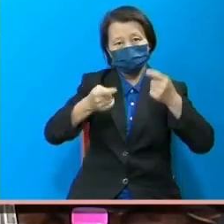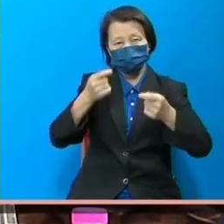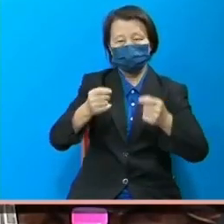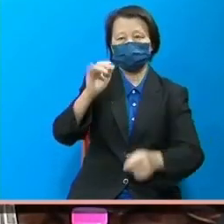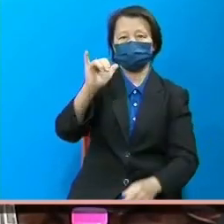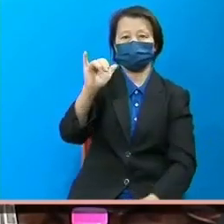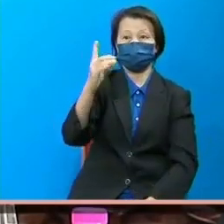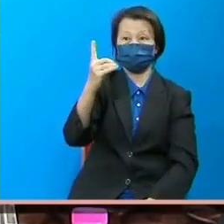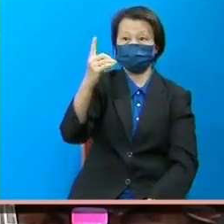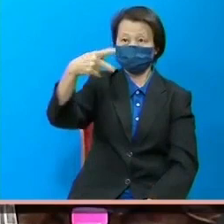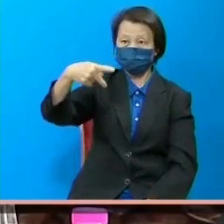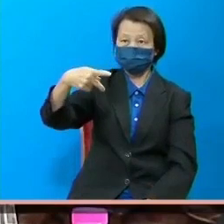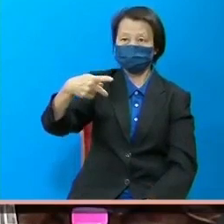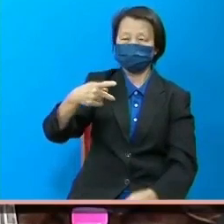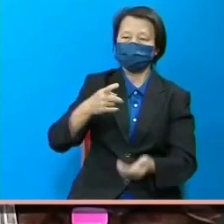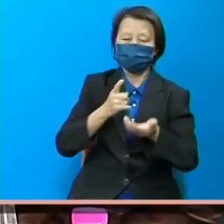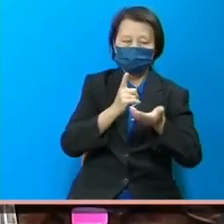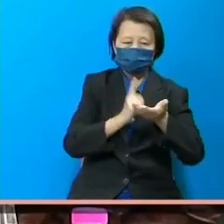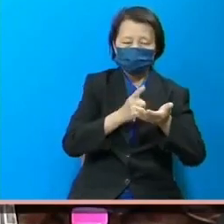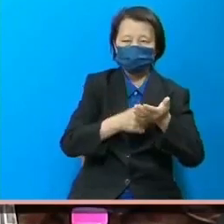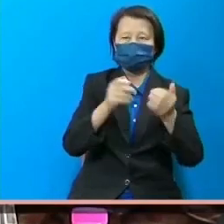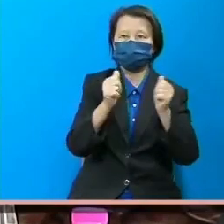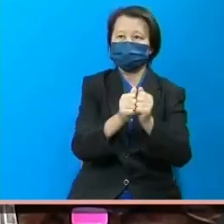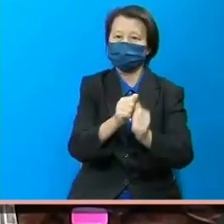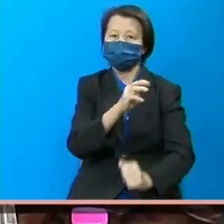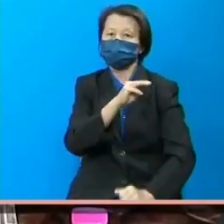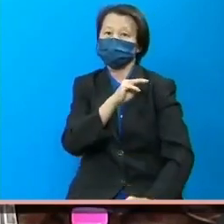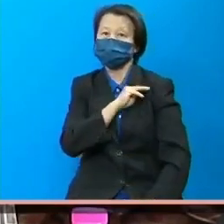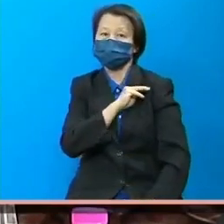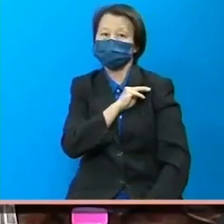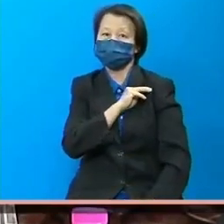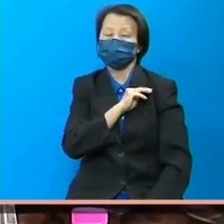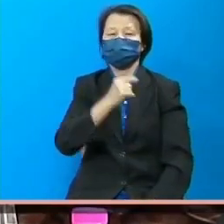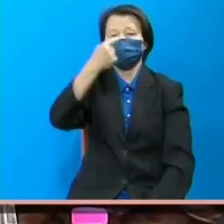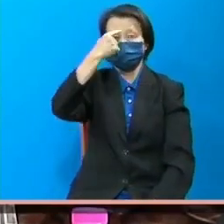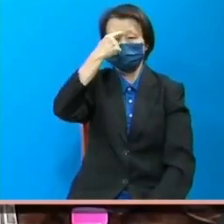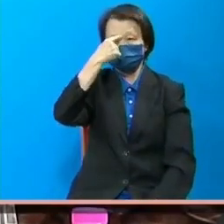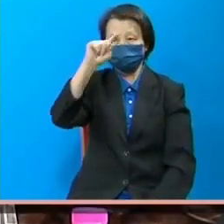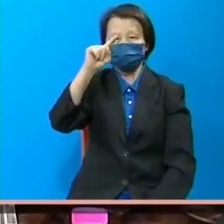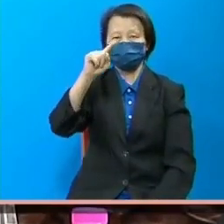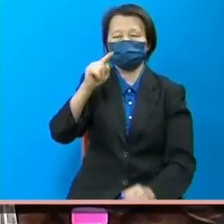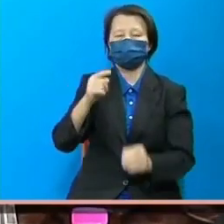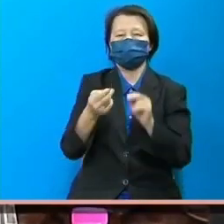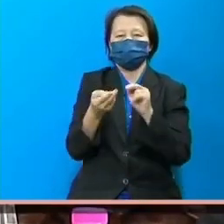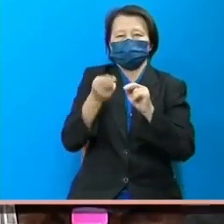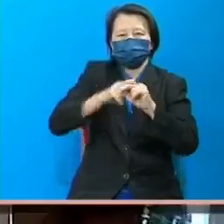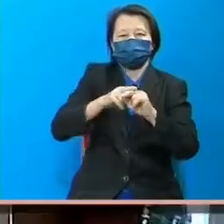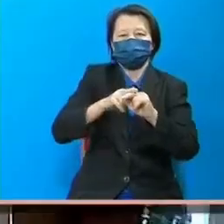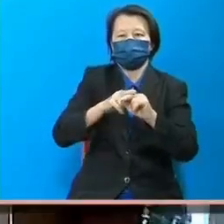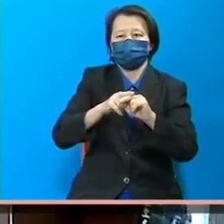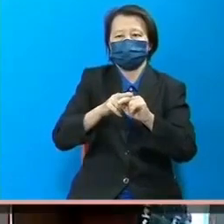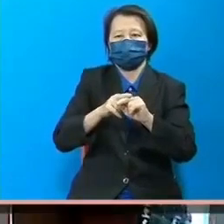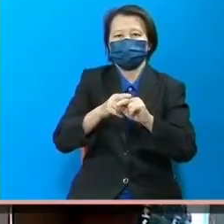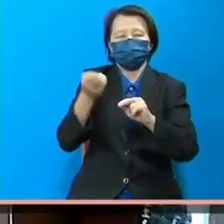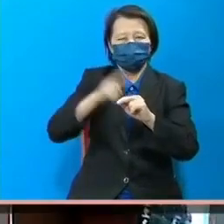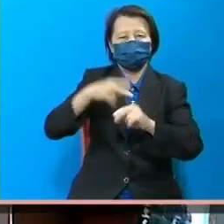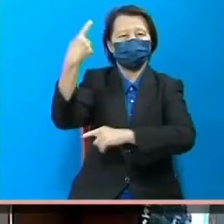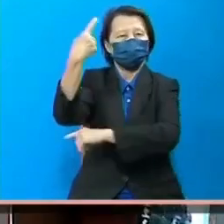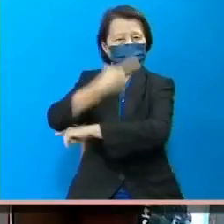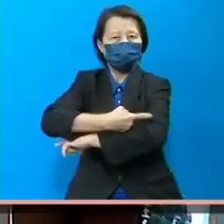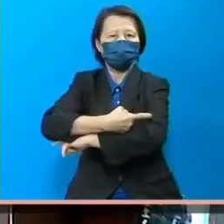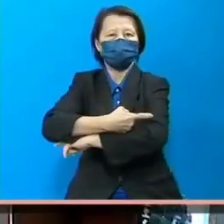Dipertua bincang dengan Menteri untuk menambah hari